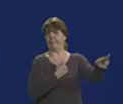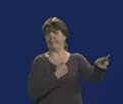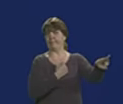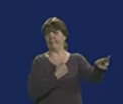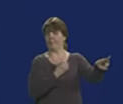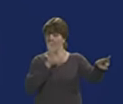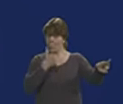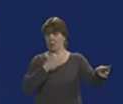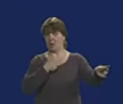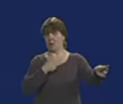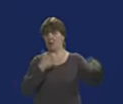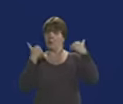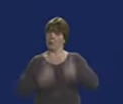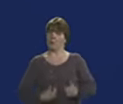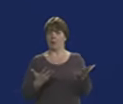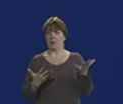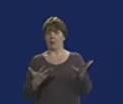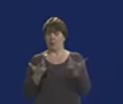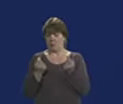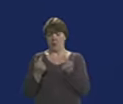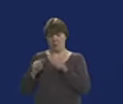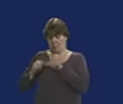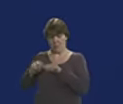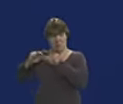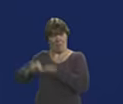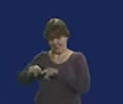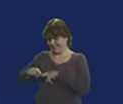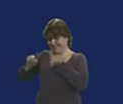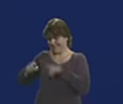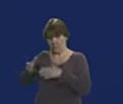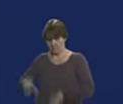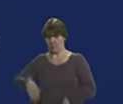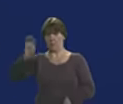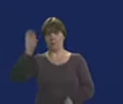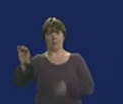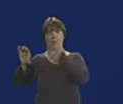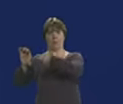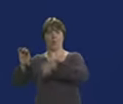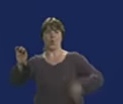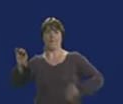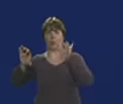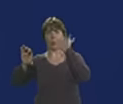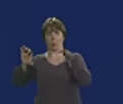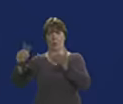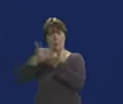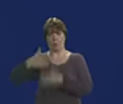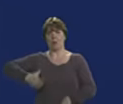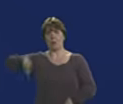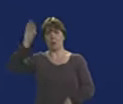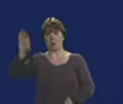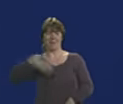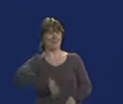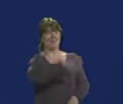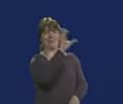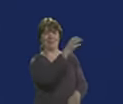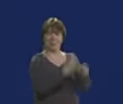C'est la raison pour laquelle les moyens dont nous disposons, je veux les mettre au service des ouvriers et des salariés, et pas à